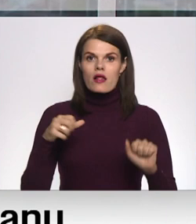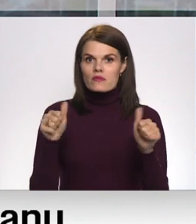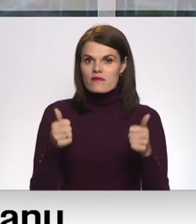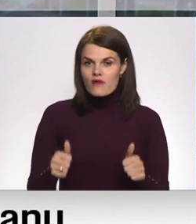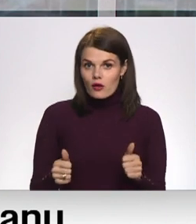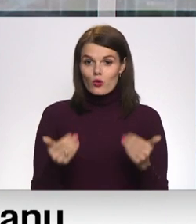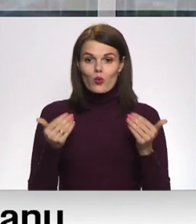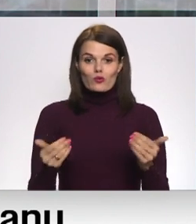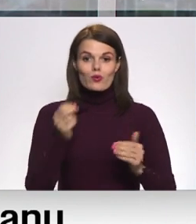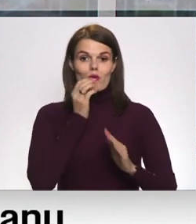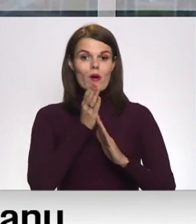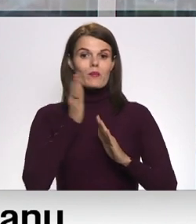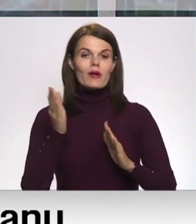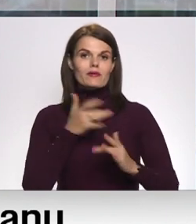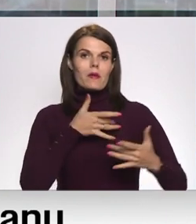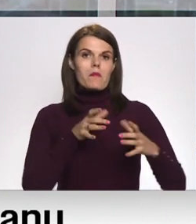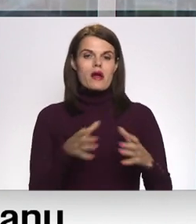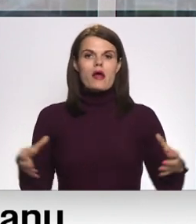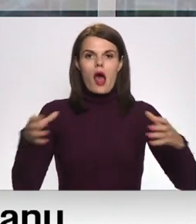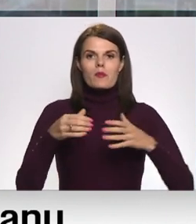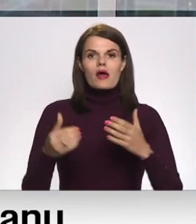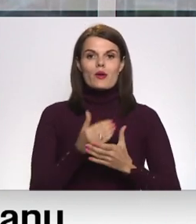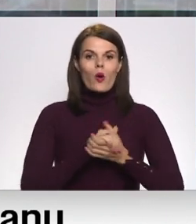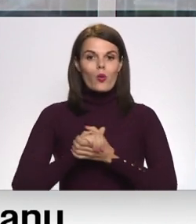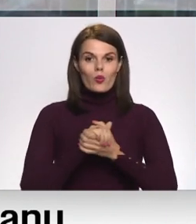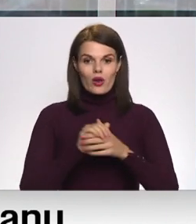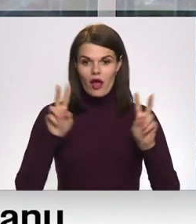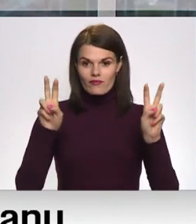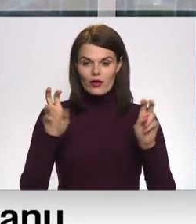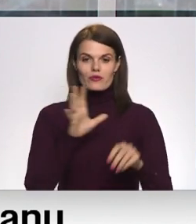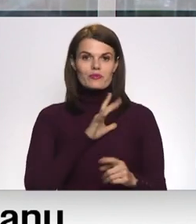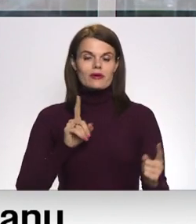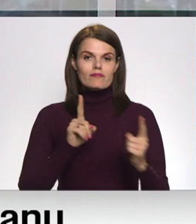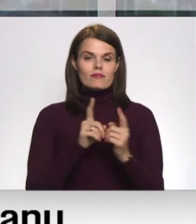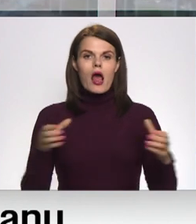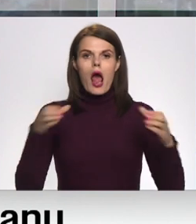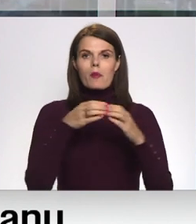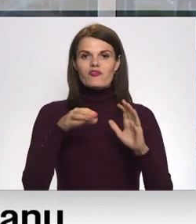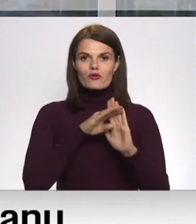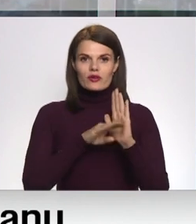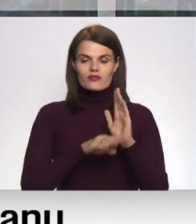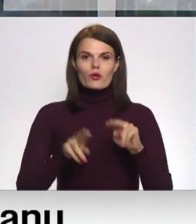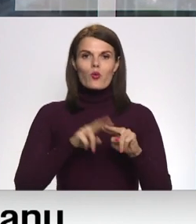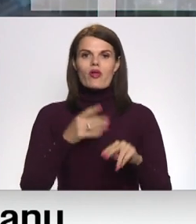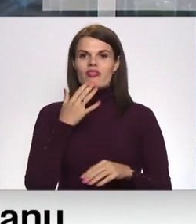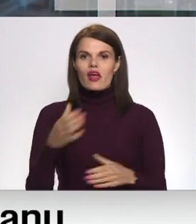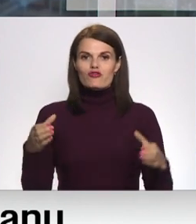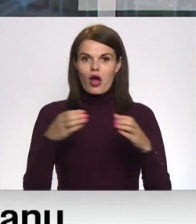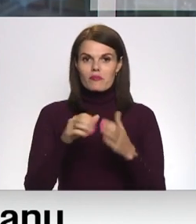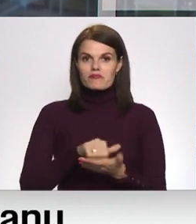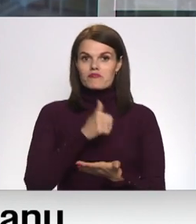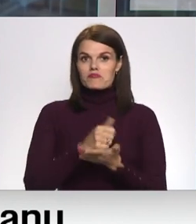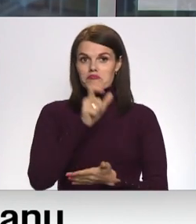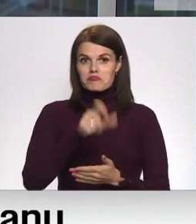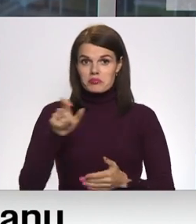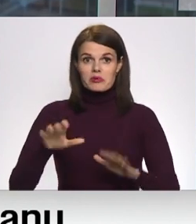Šo pēcpusdienu ar partiju Apvienība jaunā vienotība tikās apvienotā saraksta un Nacionālās apvienības pārstāvji. Vai